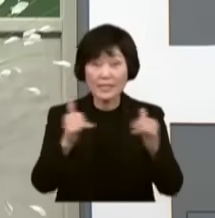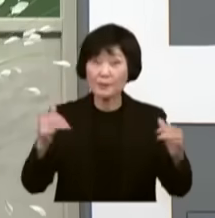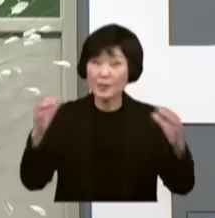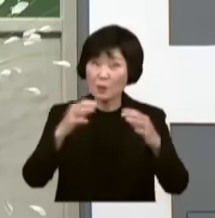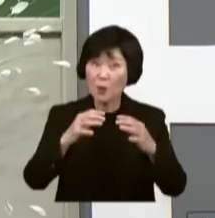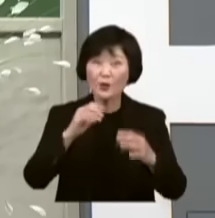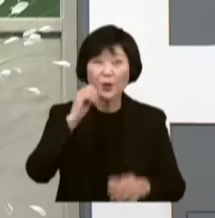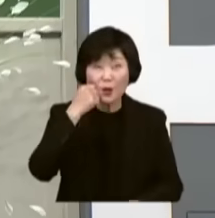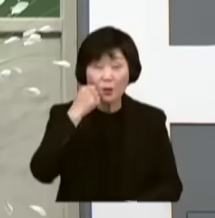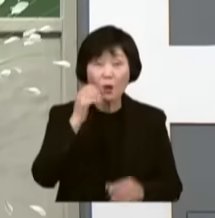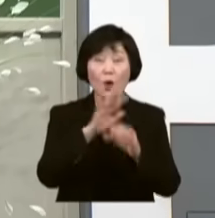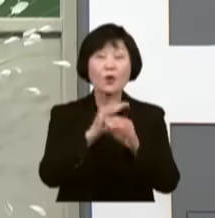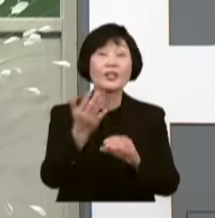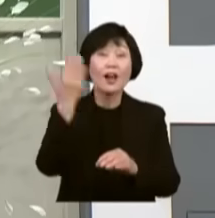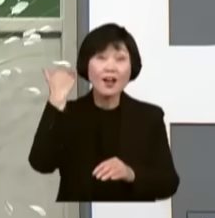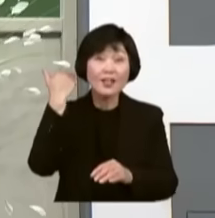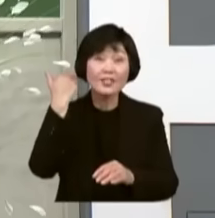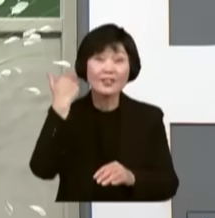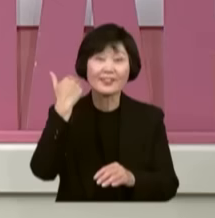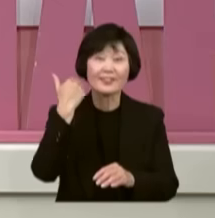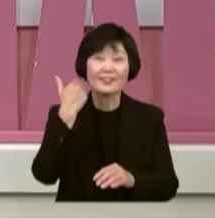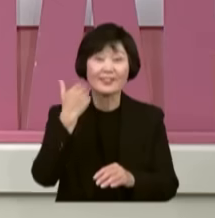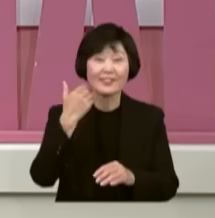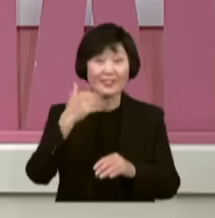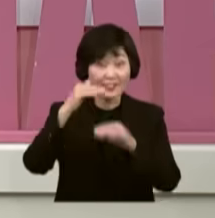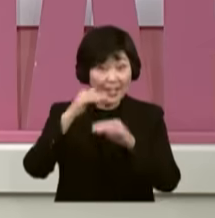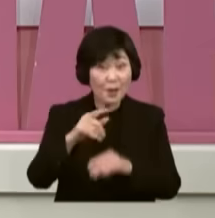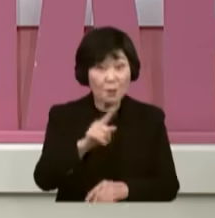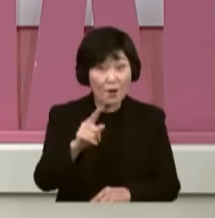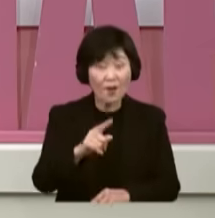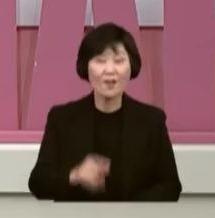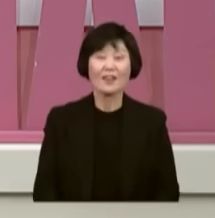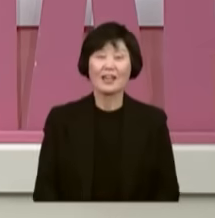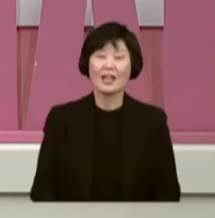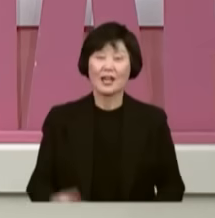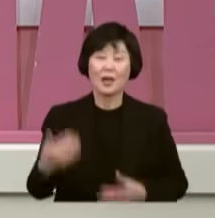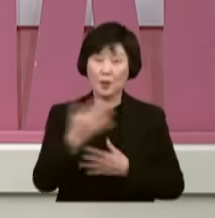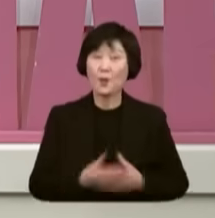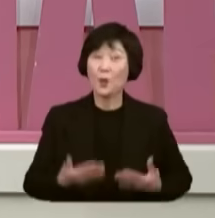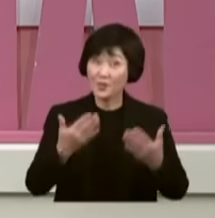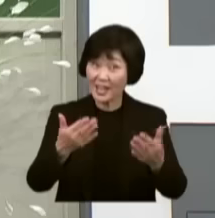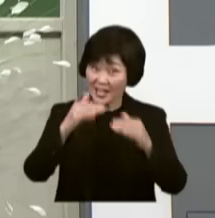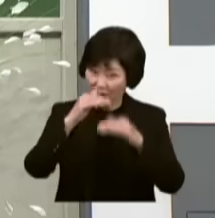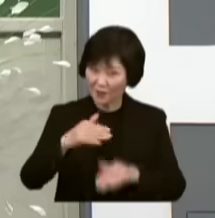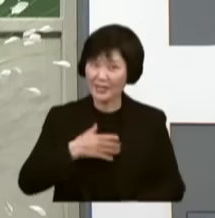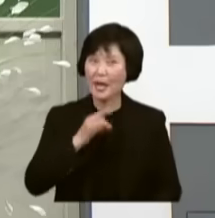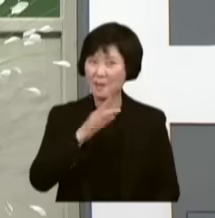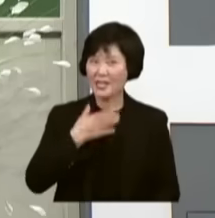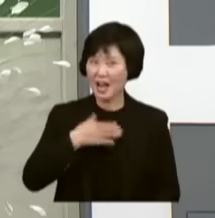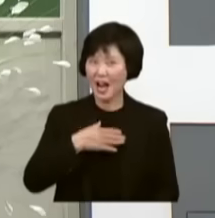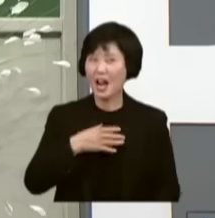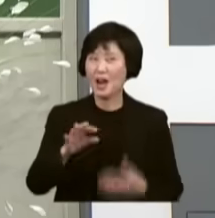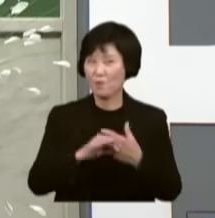가요. 이 코로나 전으로 가면 봉사하는 거는 뭐 나만 알고 있으면 되는 건데. 아니 그래도 여기서 좀